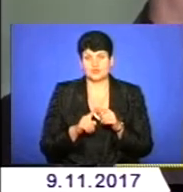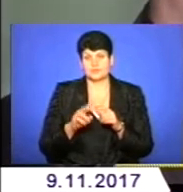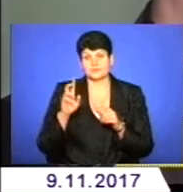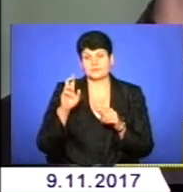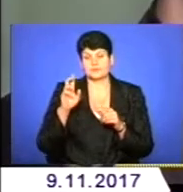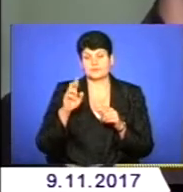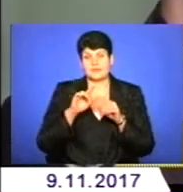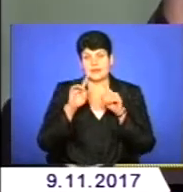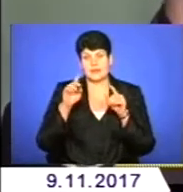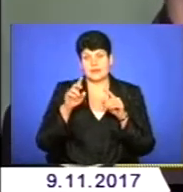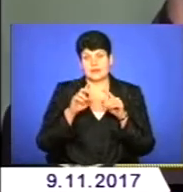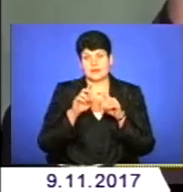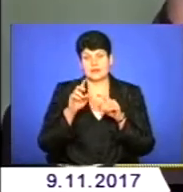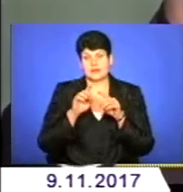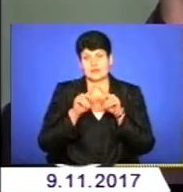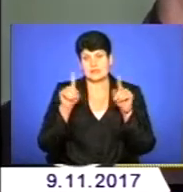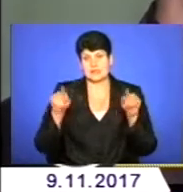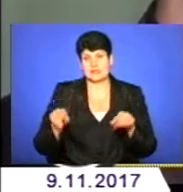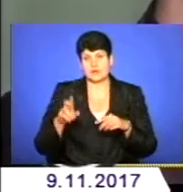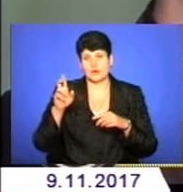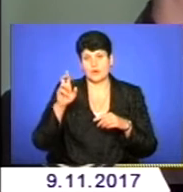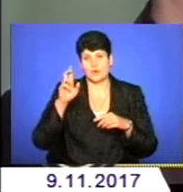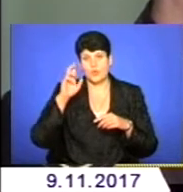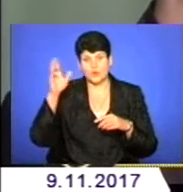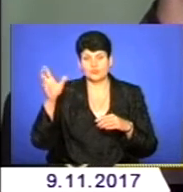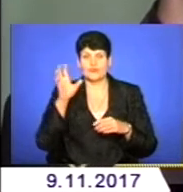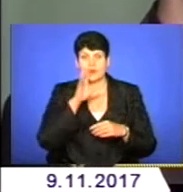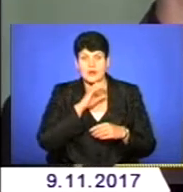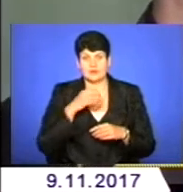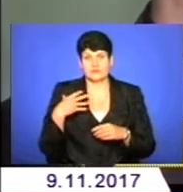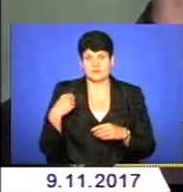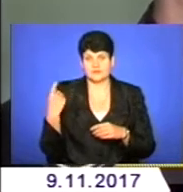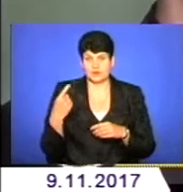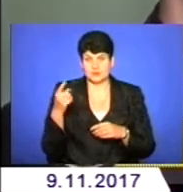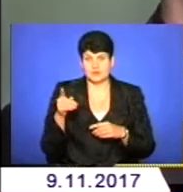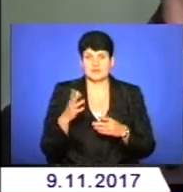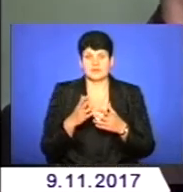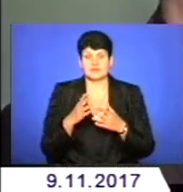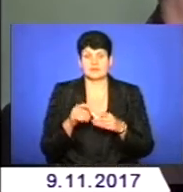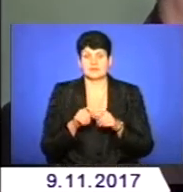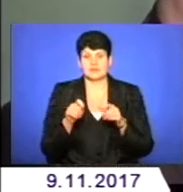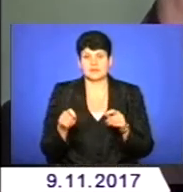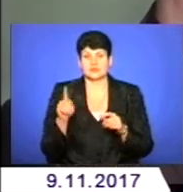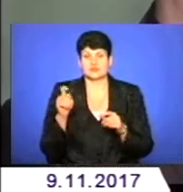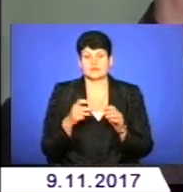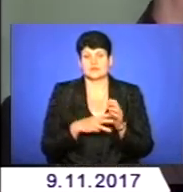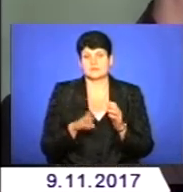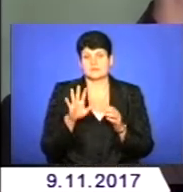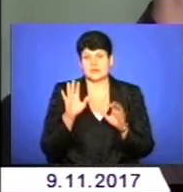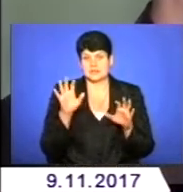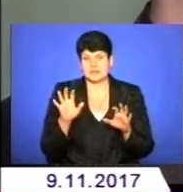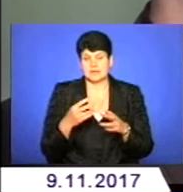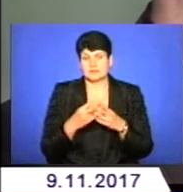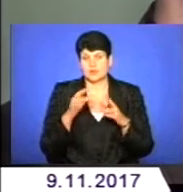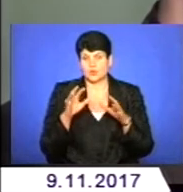Львівській області. Там порушено кримінальне провадження за статтею 105